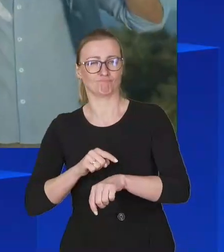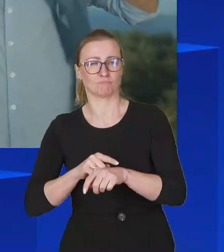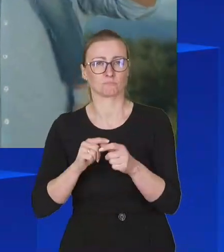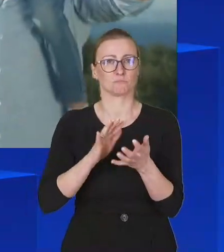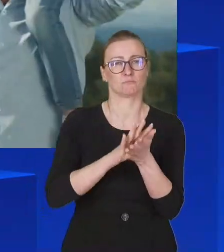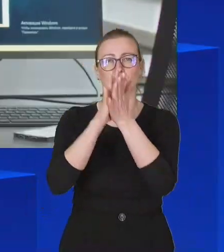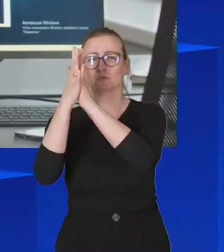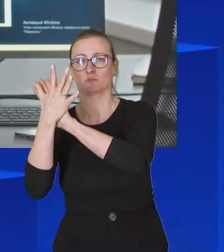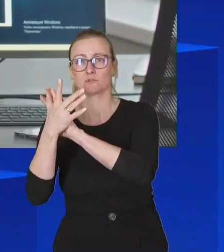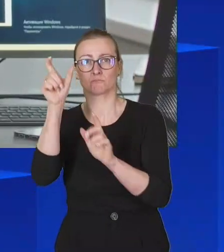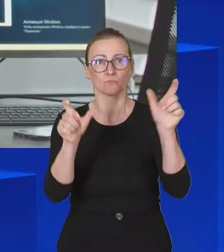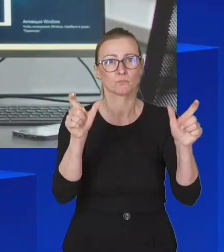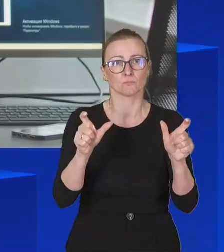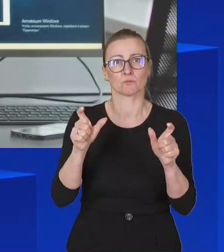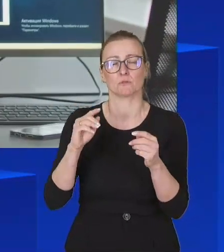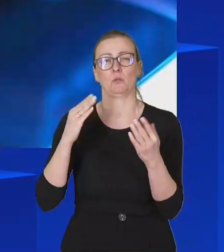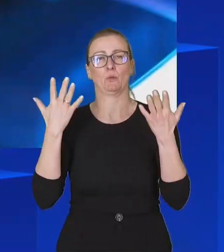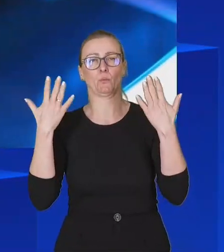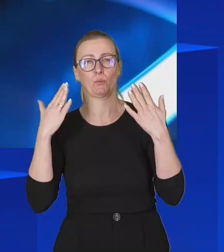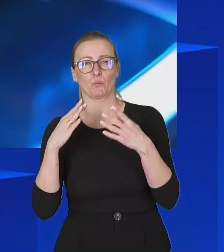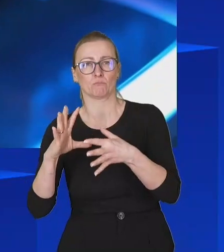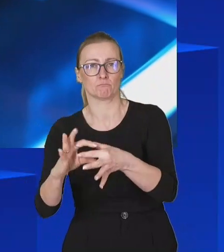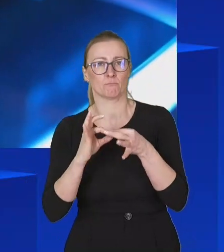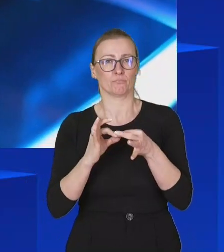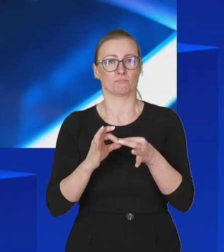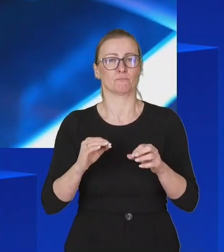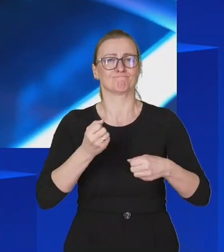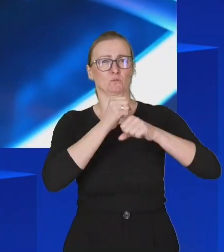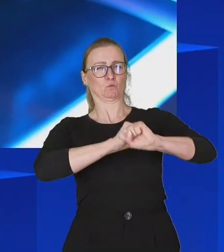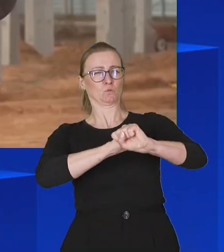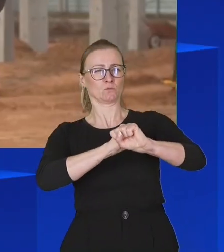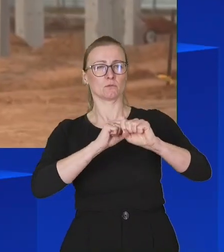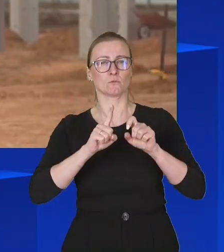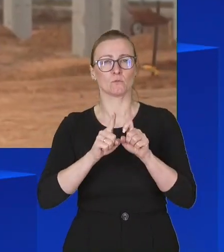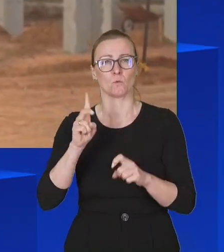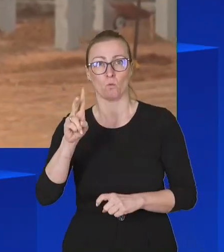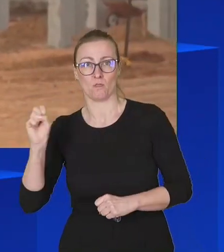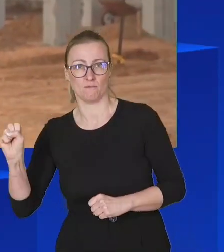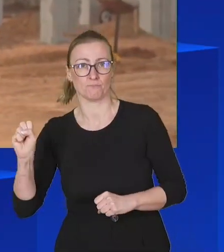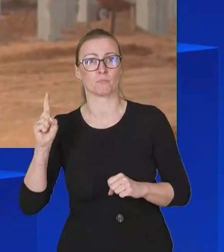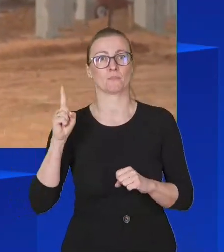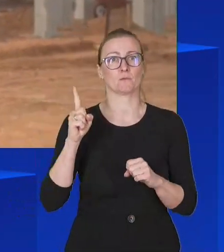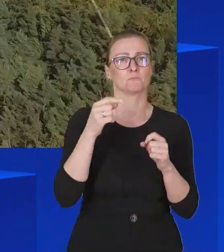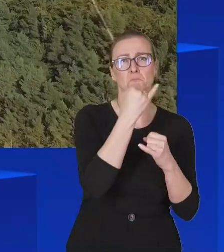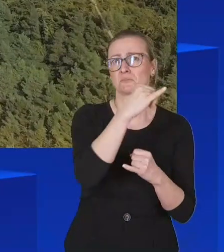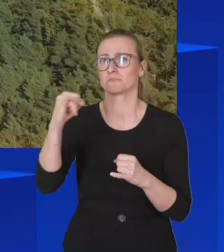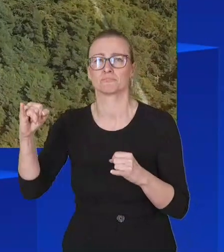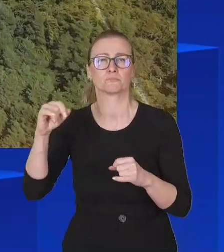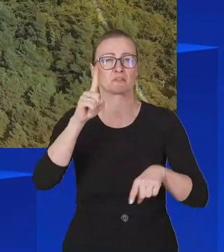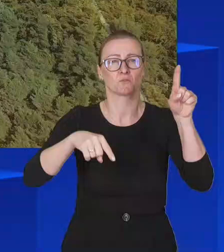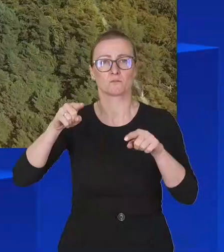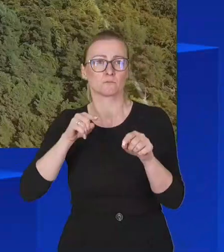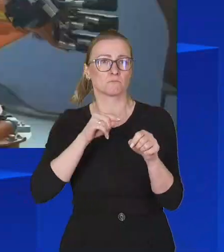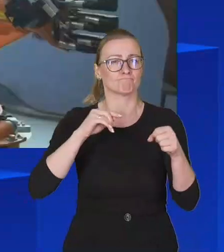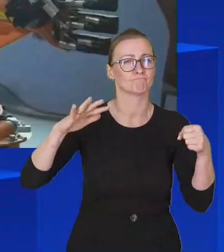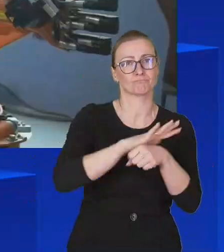społecznych, klimatycznych, związanych z bezpieczeństwem, które dotyczą całej Unii Europejskiej, ale w różnym stopniu oddziałują na poszczególne